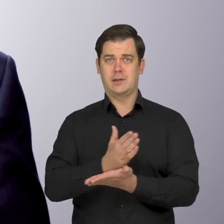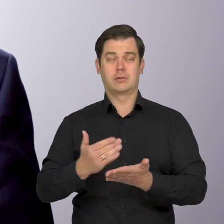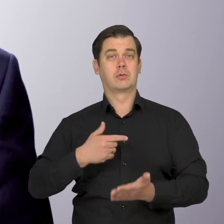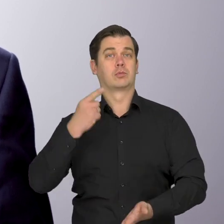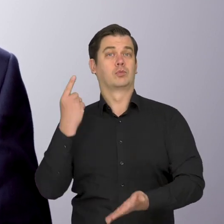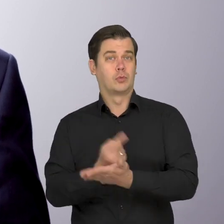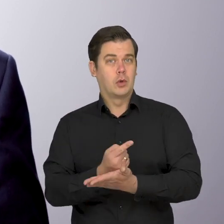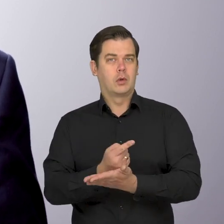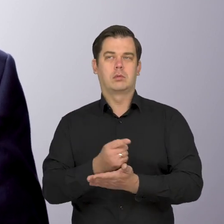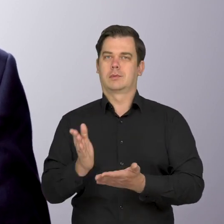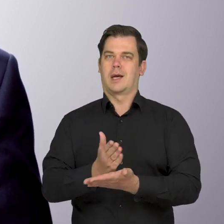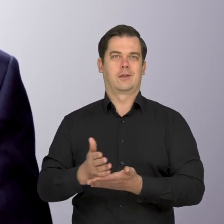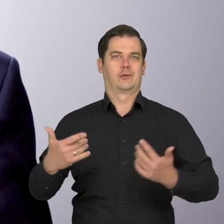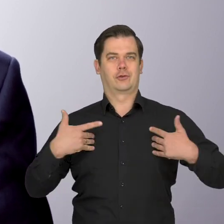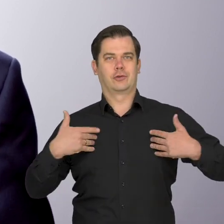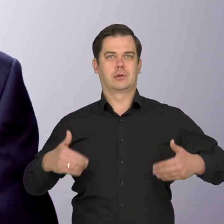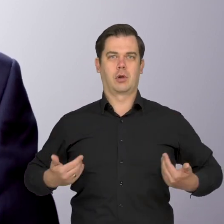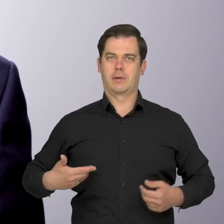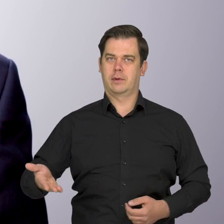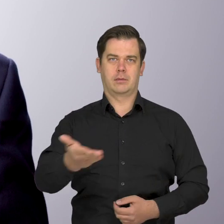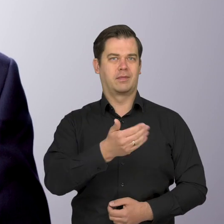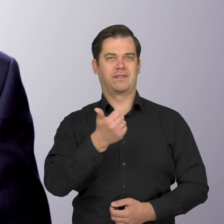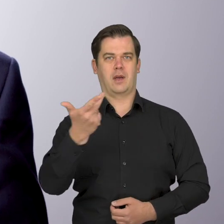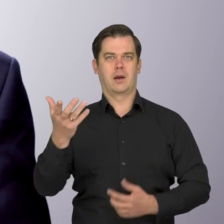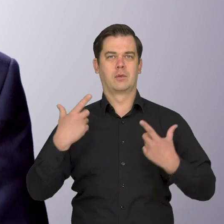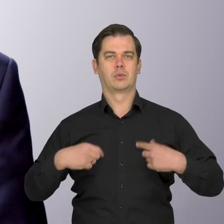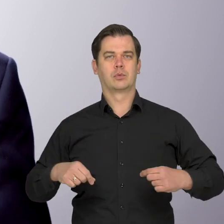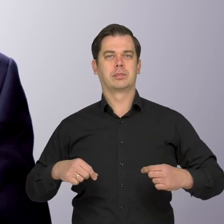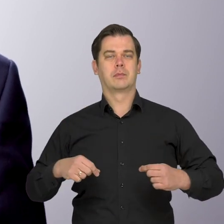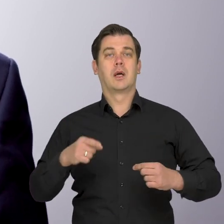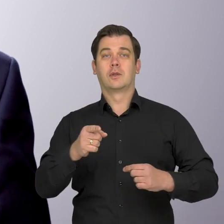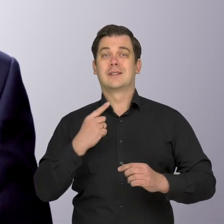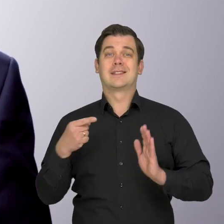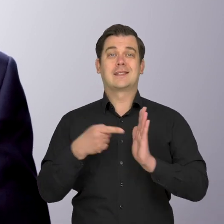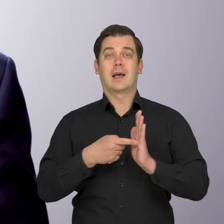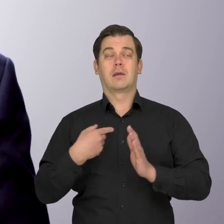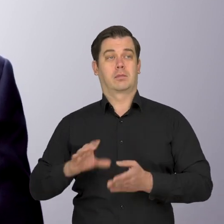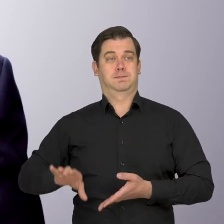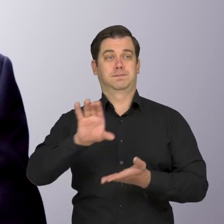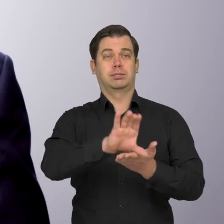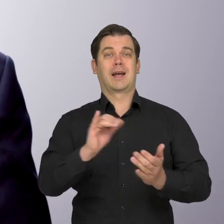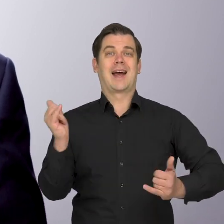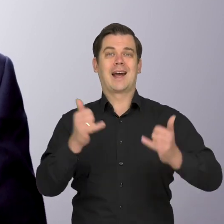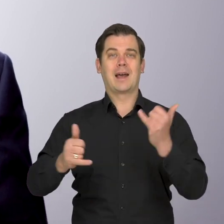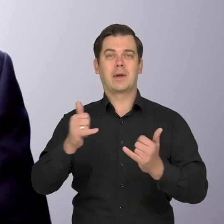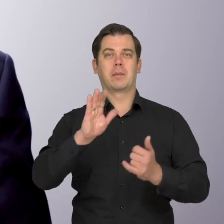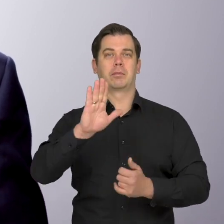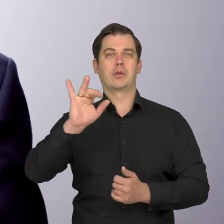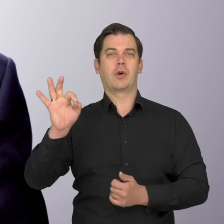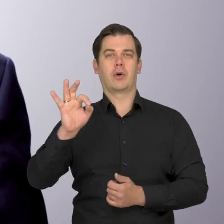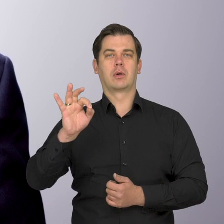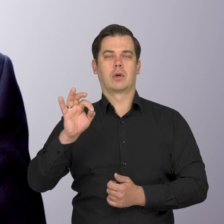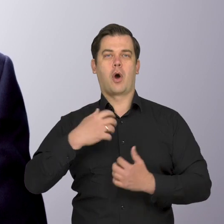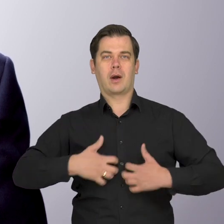powodzenia zależy życie i zdrowie wielu ludzi. Dlatego na ten cel do Instytutu Chemii Bioorganicznej